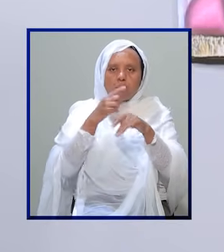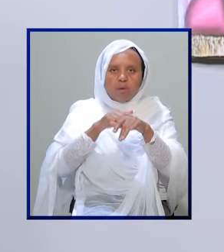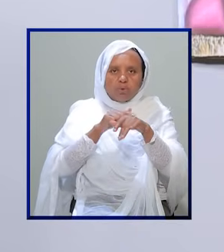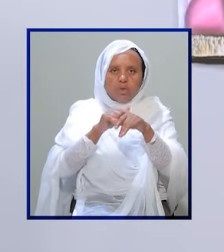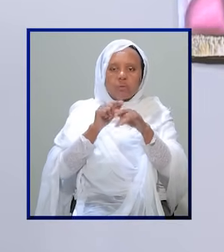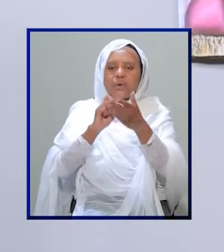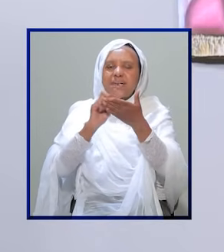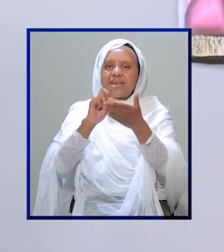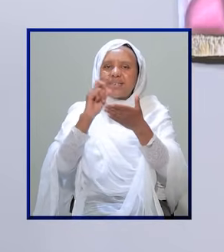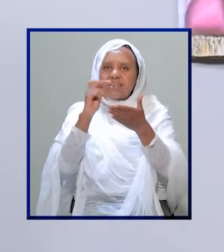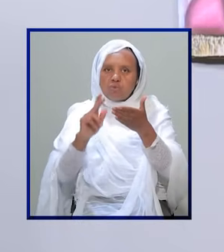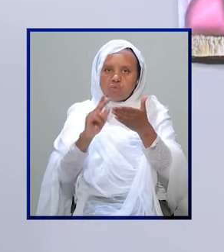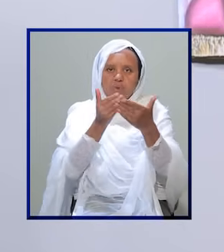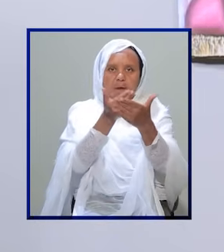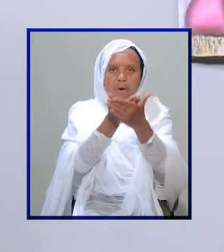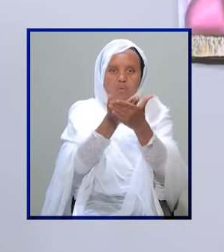ወደ ቅድስቱ ይቀርባሉ።